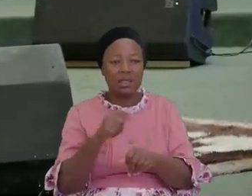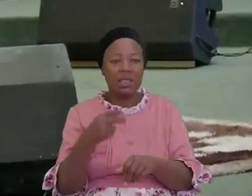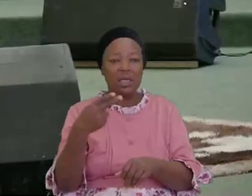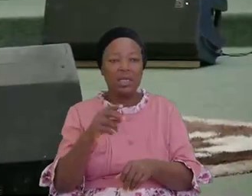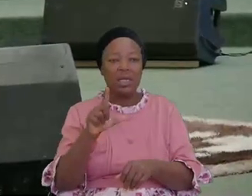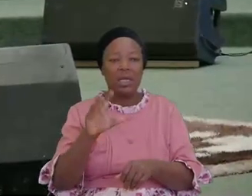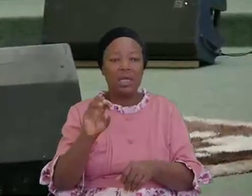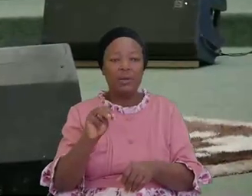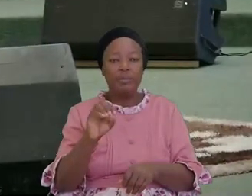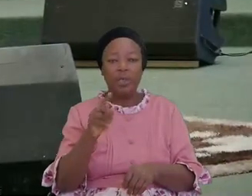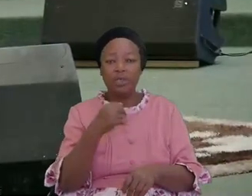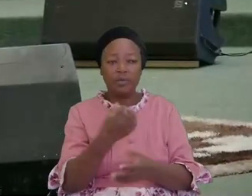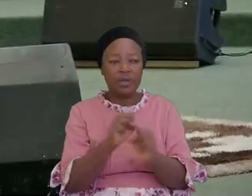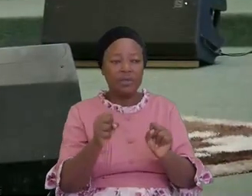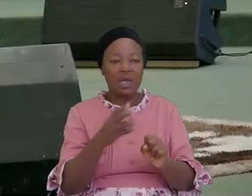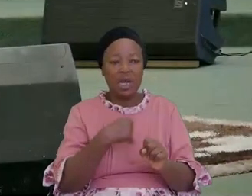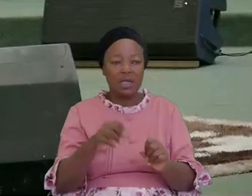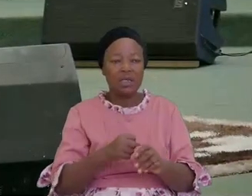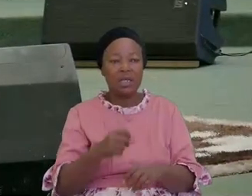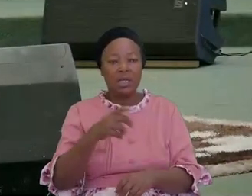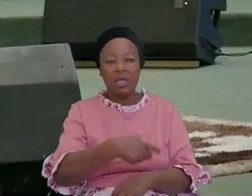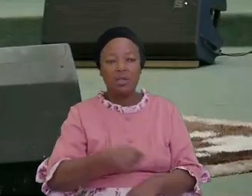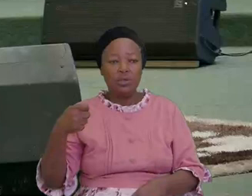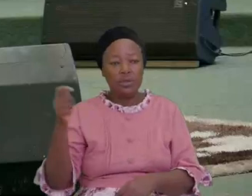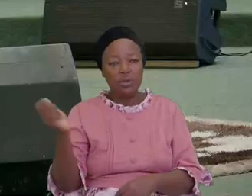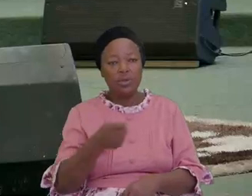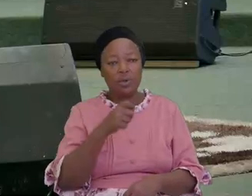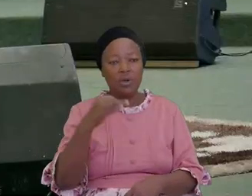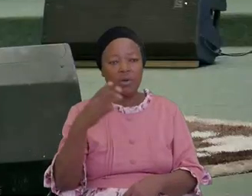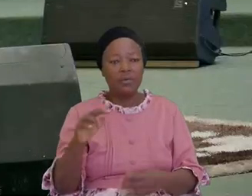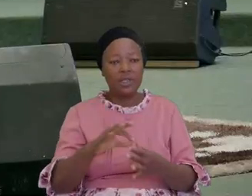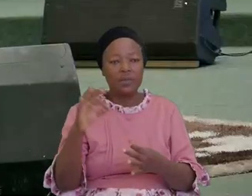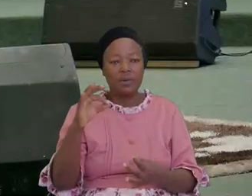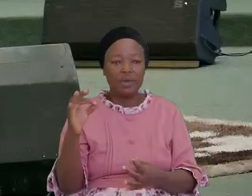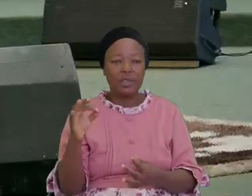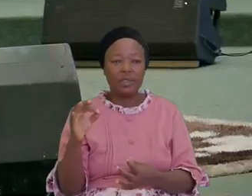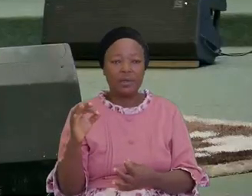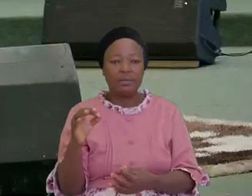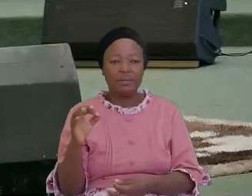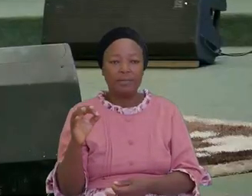Prenez aussi le casque du salut et l'épée de l'esprit,